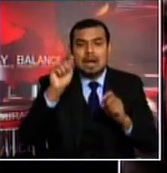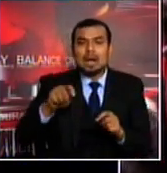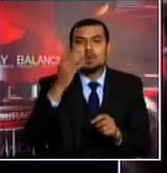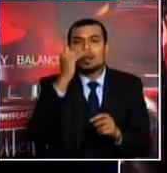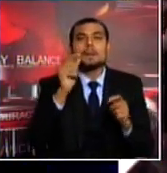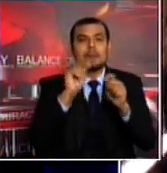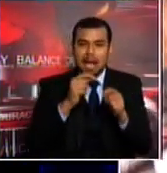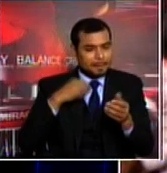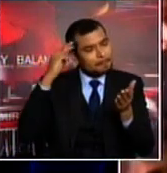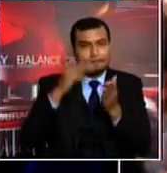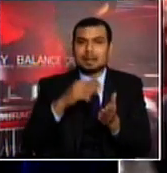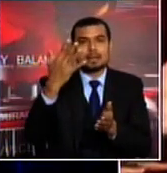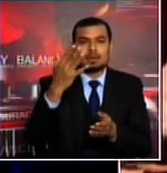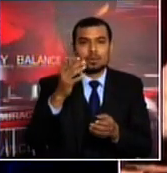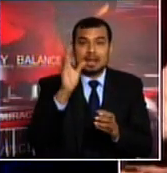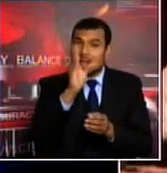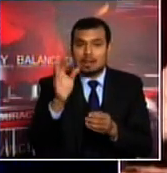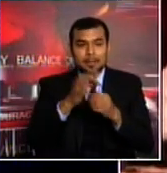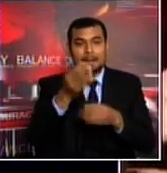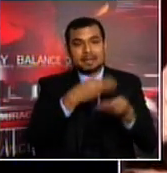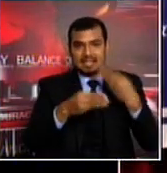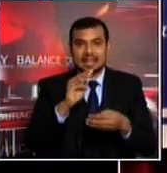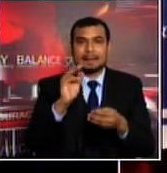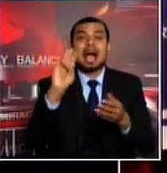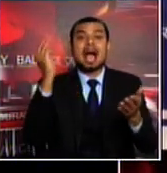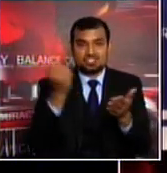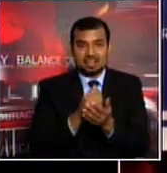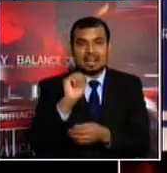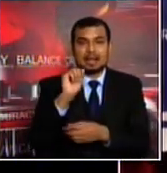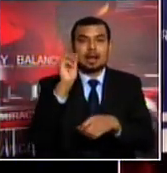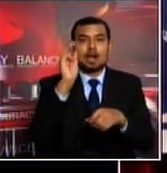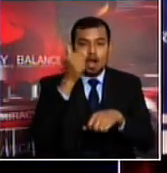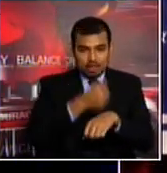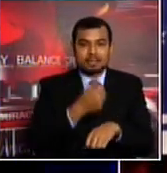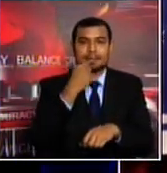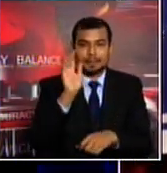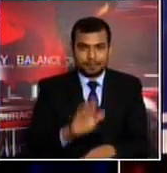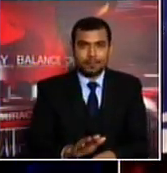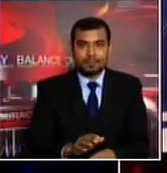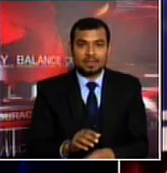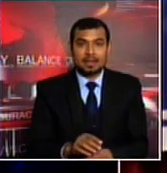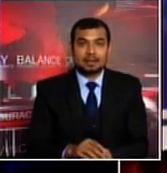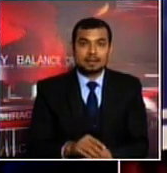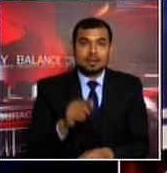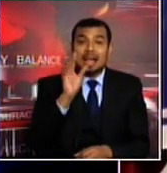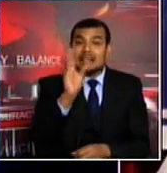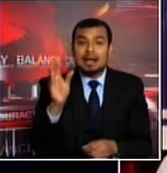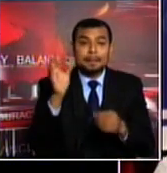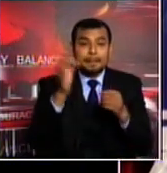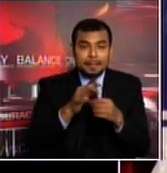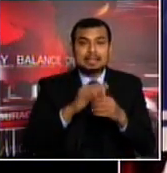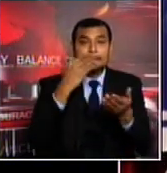आफूहरूलाई मान्य नहुने यातायात व्यवसायी राष्ट्रिय महासङ्घका अध्यक्ष योगेन्द्रनाथ कर्मचारीले बताए। यातायात व्यवस्था विभाग